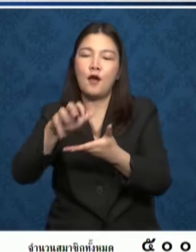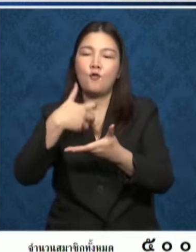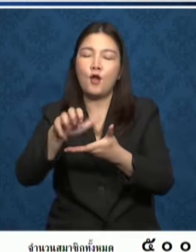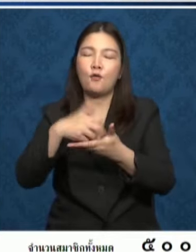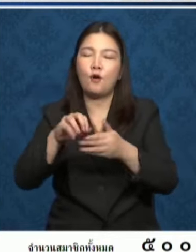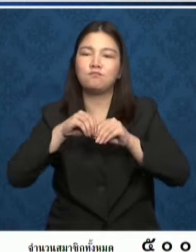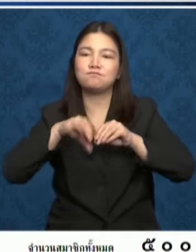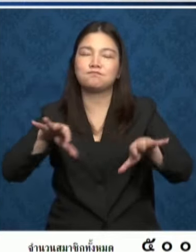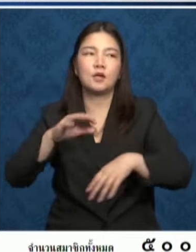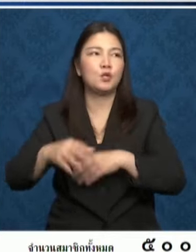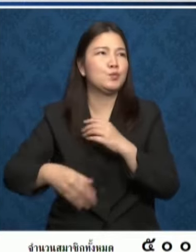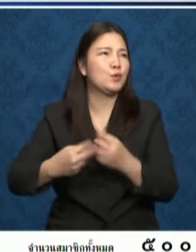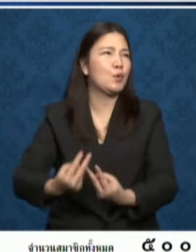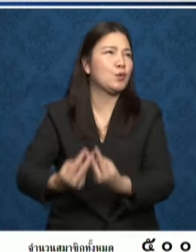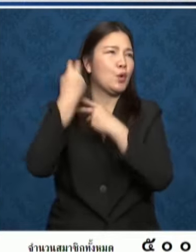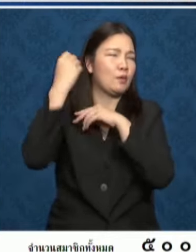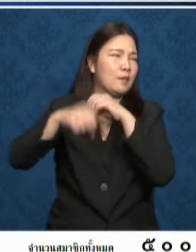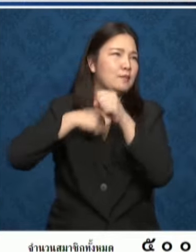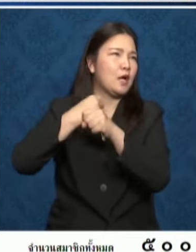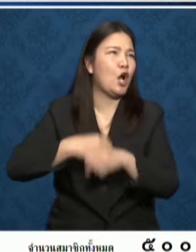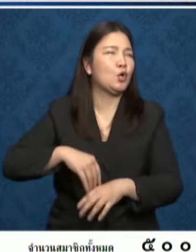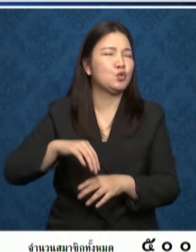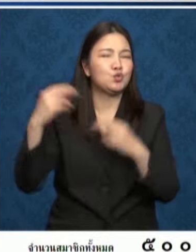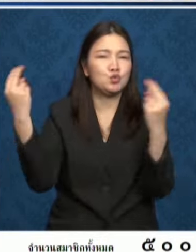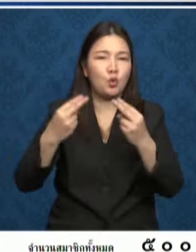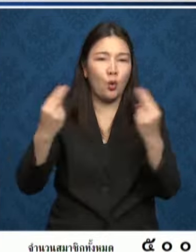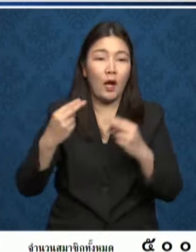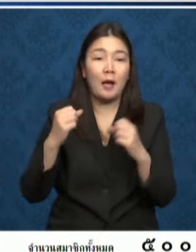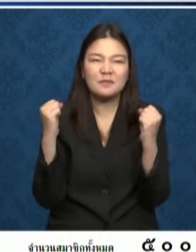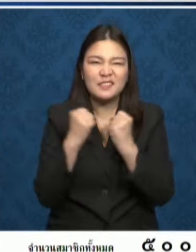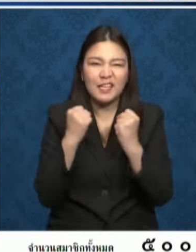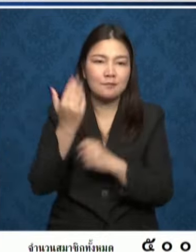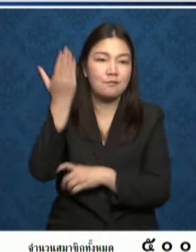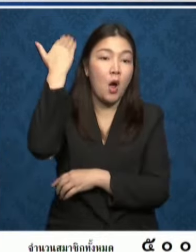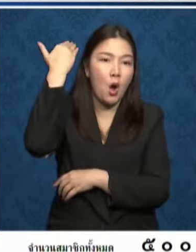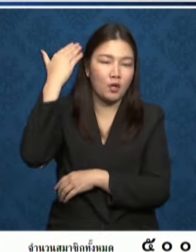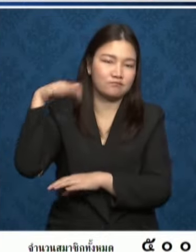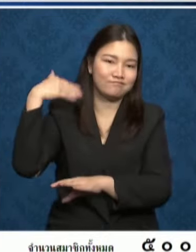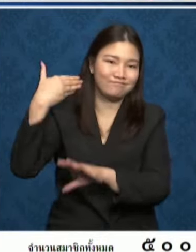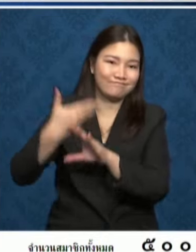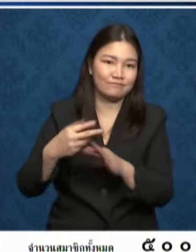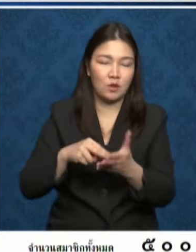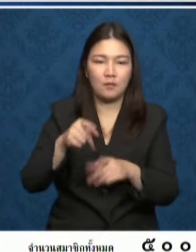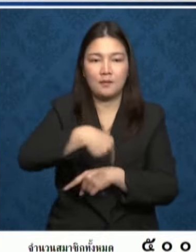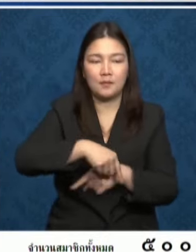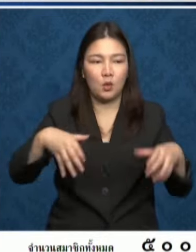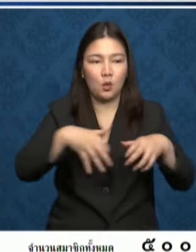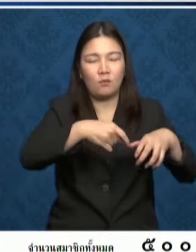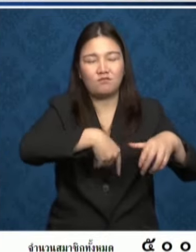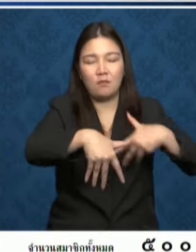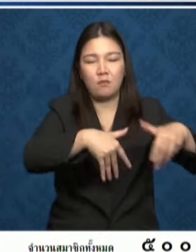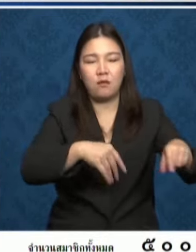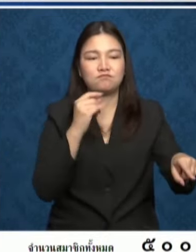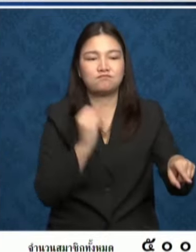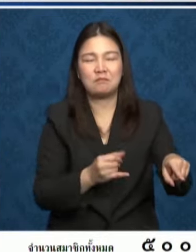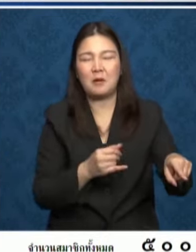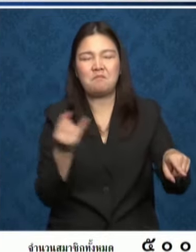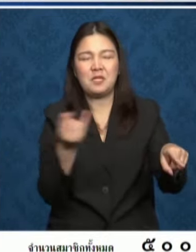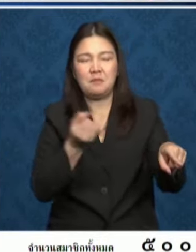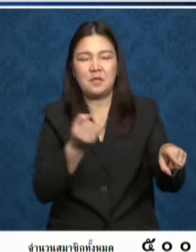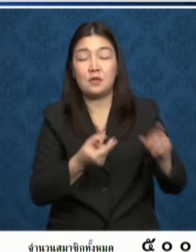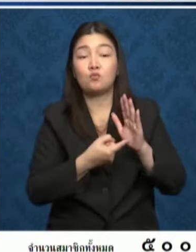ตั้งแต่ช่วงสงครามเย็นนะครับอัตลักษณ์ของกลุ่มชาิพันฑ์ด้านรบที่ถูกตอกย้ำซ้ำๆในสังคมไทย